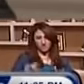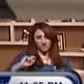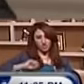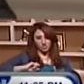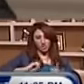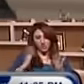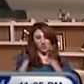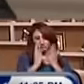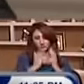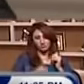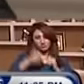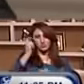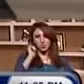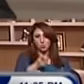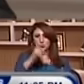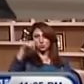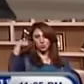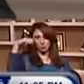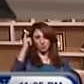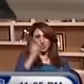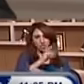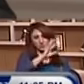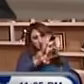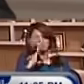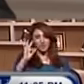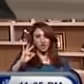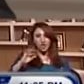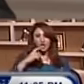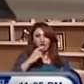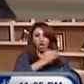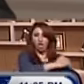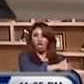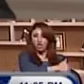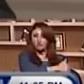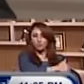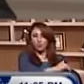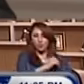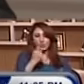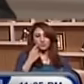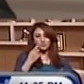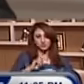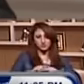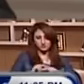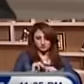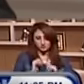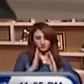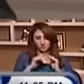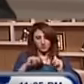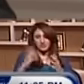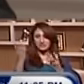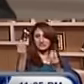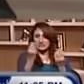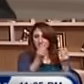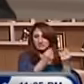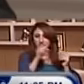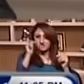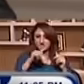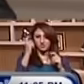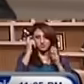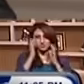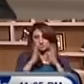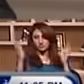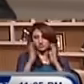اللي اختار وزير التربية والتعليم يكون عضو في اللجنة العليا للتعليم لأنه يستحق إنه يكون موجود. عندنا في مصر ملايين مصطفى،